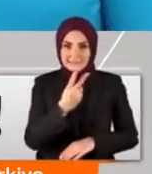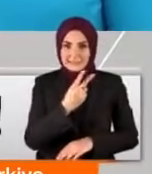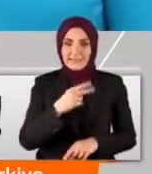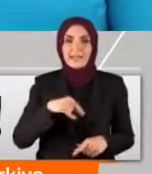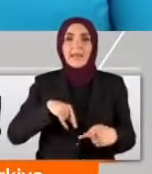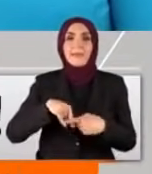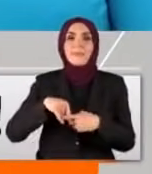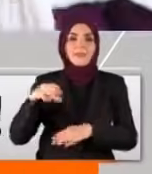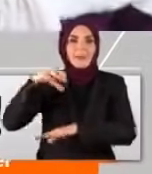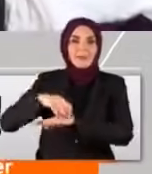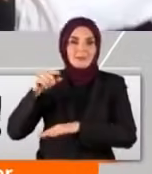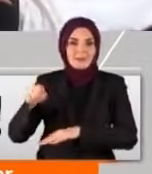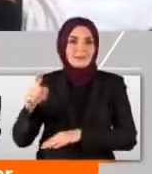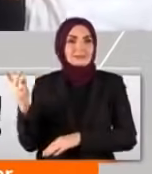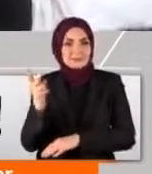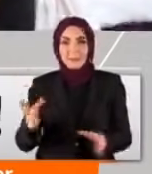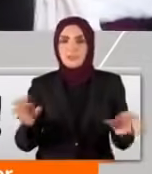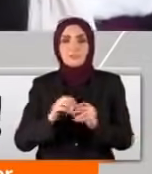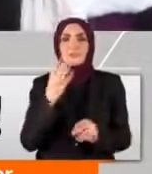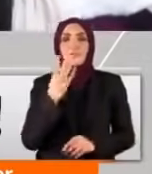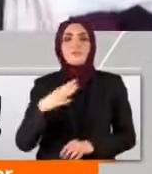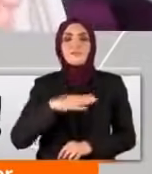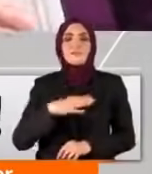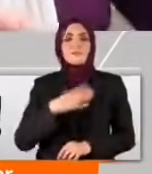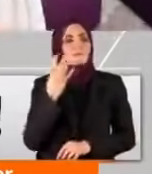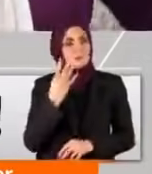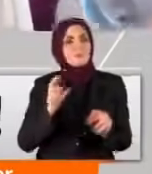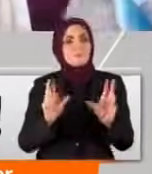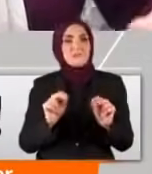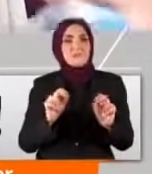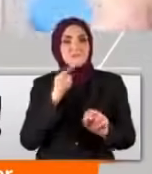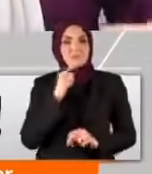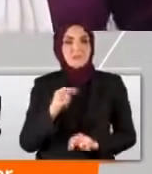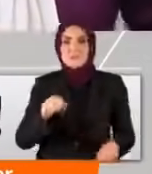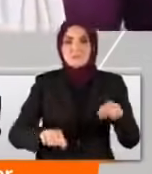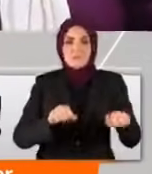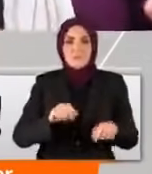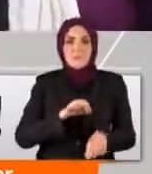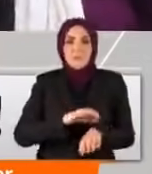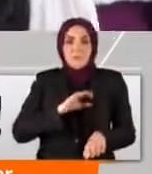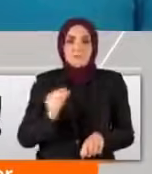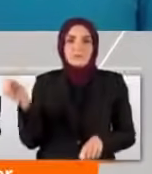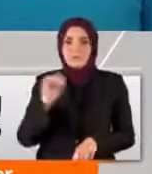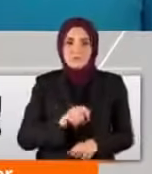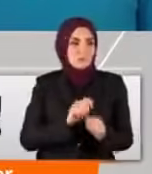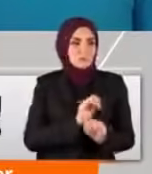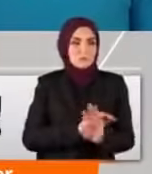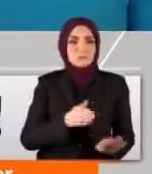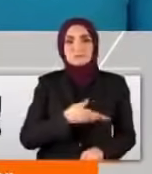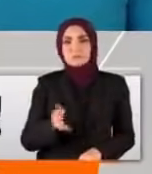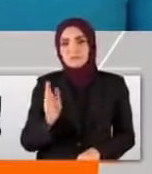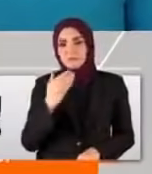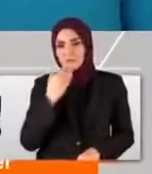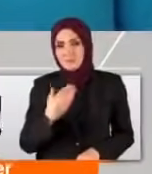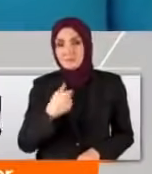4 bisikletimiz mevcuttur. Çok güzel, yeter. O 4 tane yeter. Bisiklet dakikada geliyor, işini bitirir gider. Bizim istediğimiz sadece